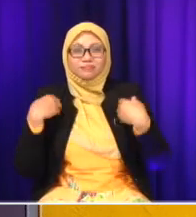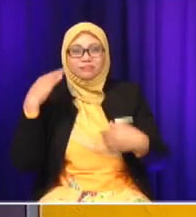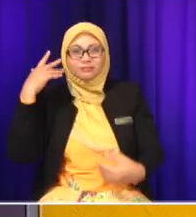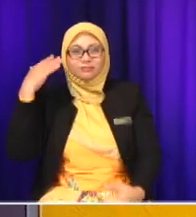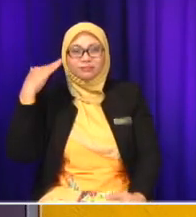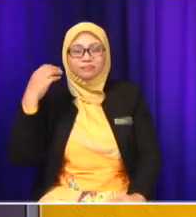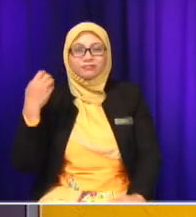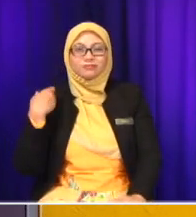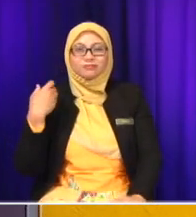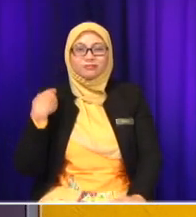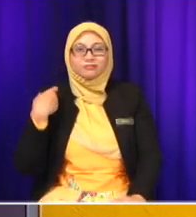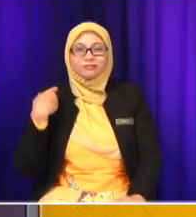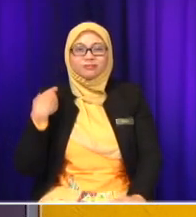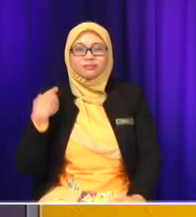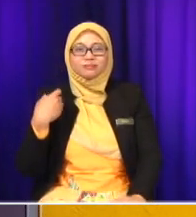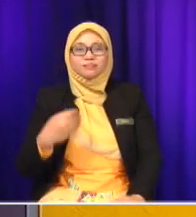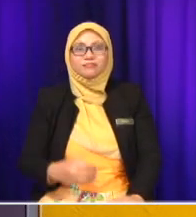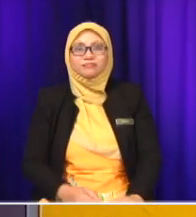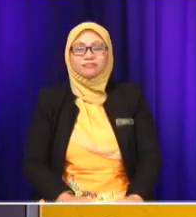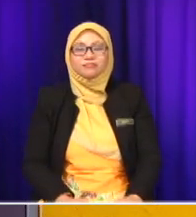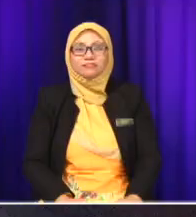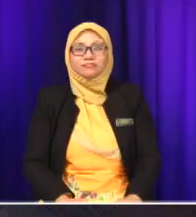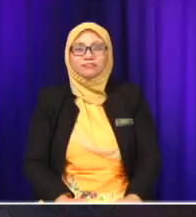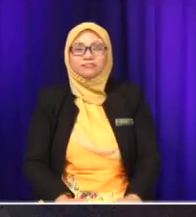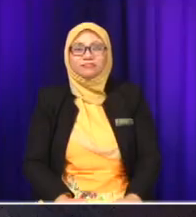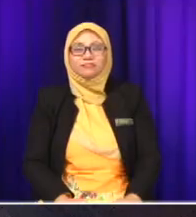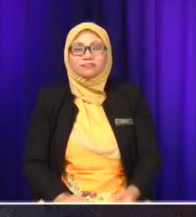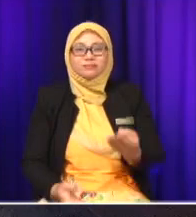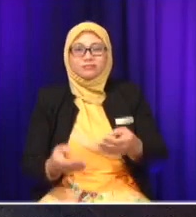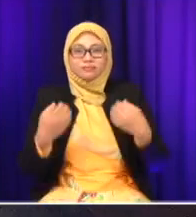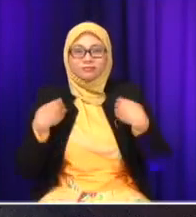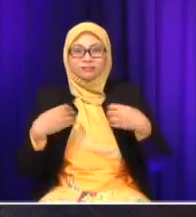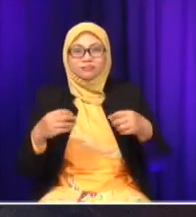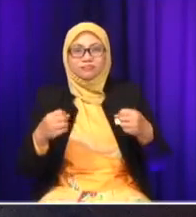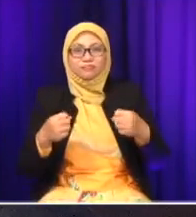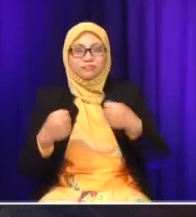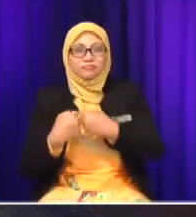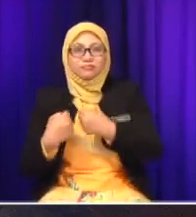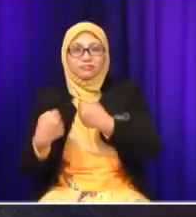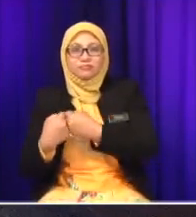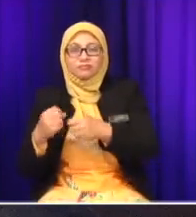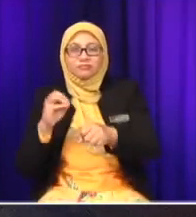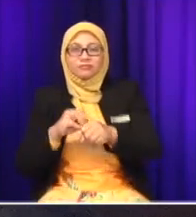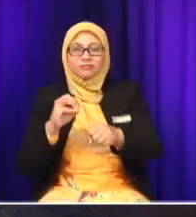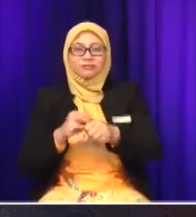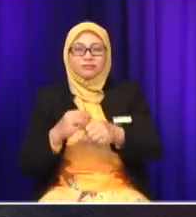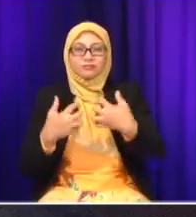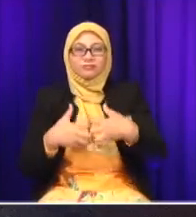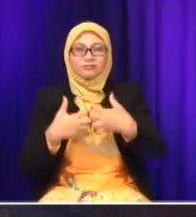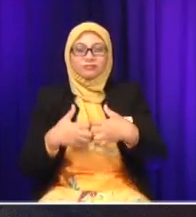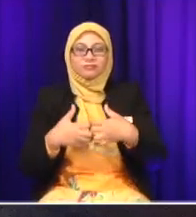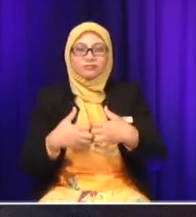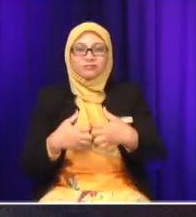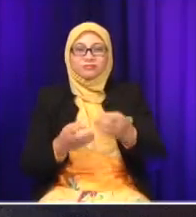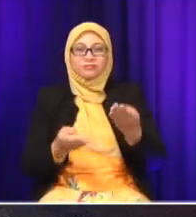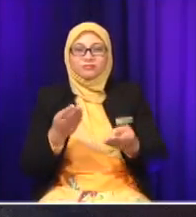ada okeang dalam tu bunyi ketukan berlaga komponen dalam tu jadi kita tak naklah u sedemikian kerana apa